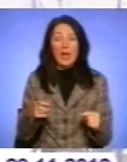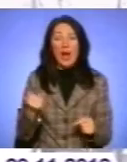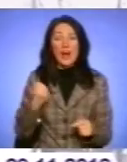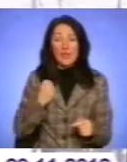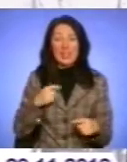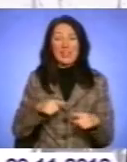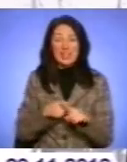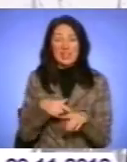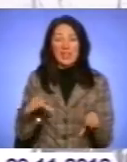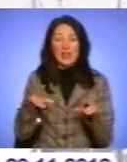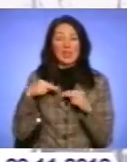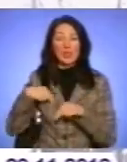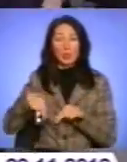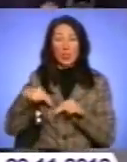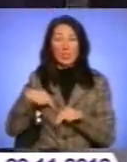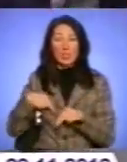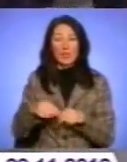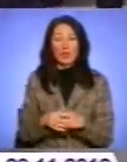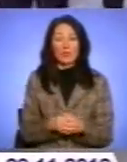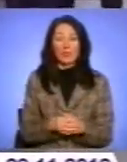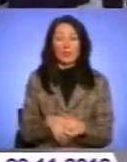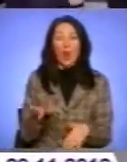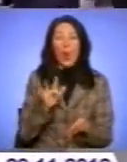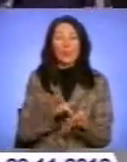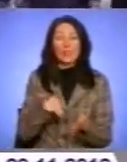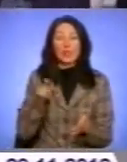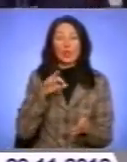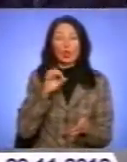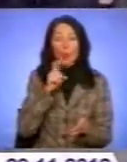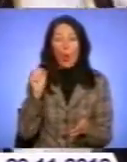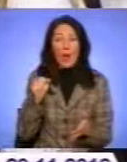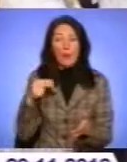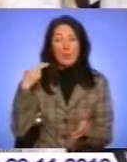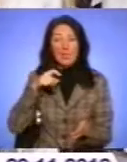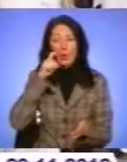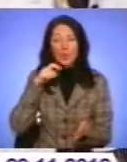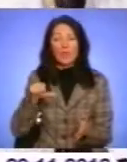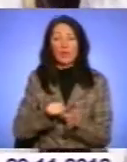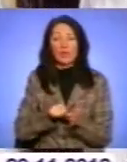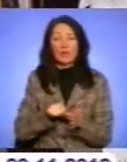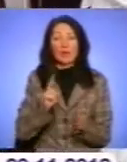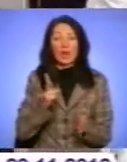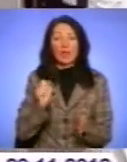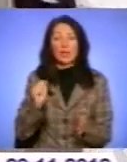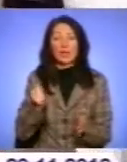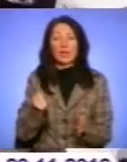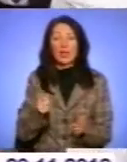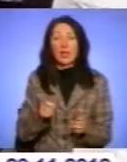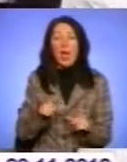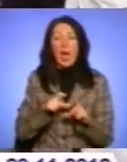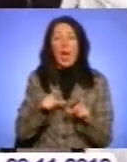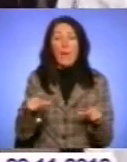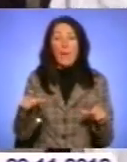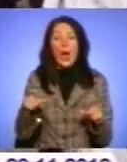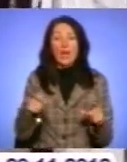военно-технического сотрудничества. У місті Доха президент України відвідав катарський парк науки і технологій. Віктору